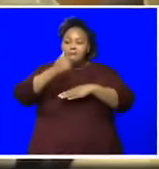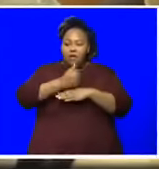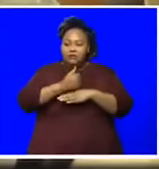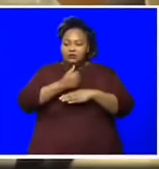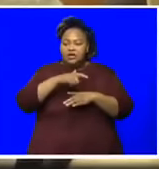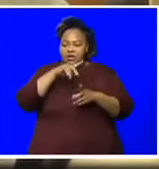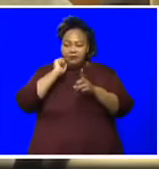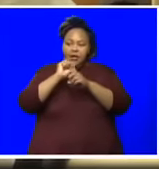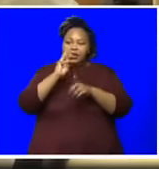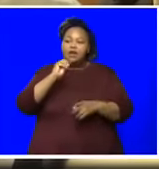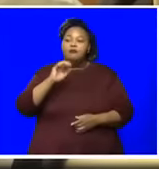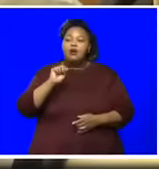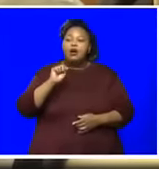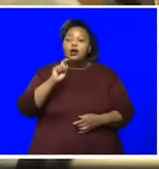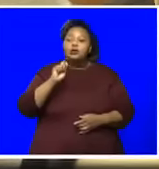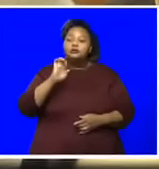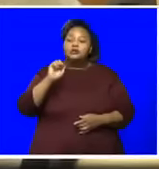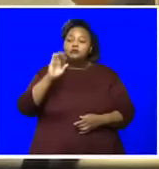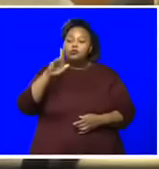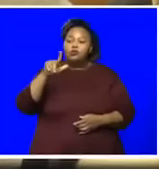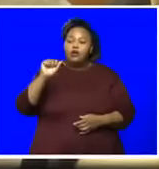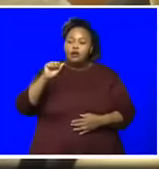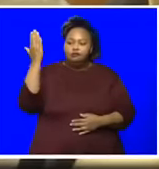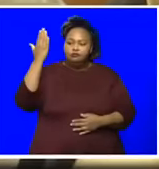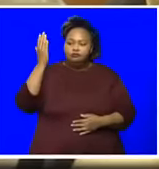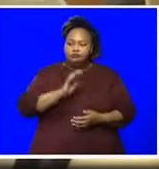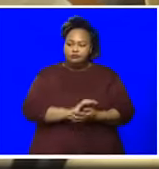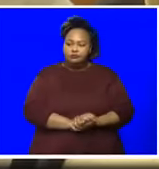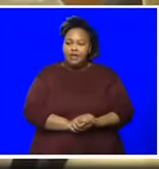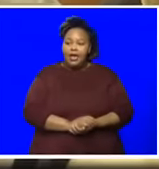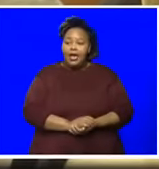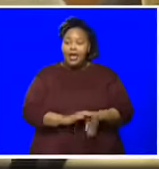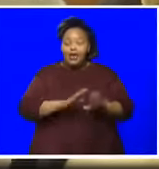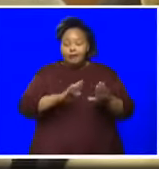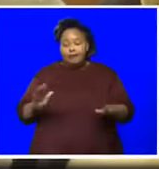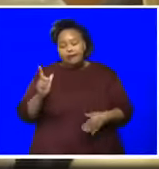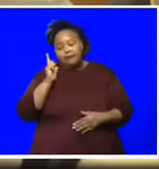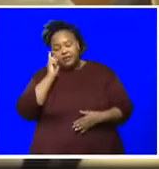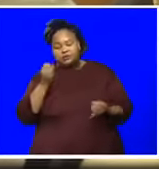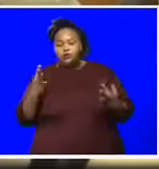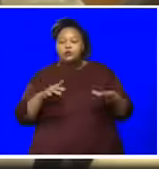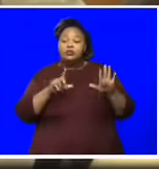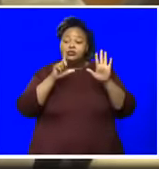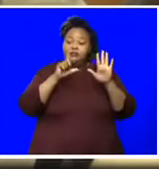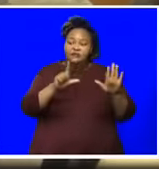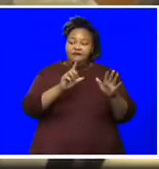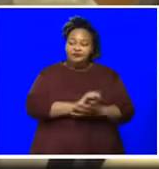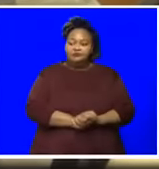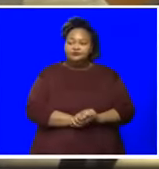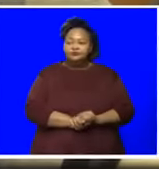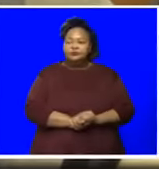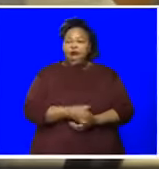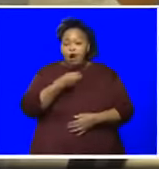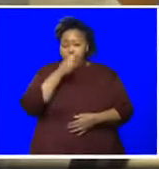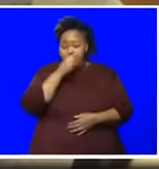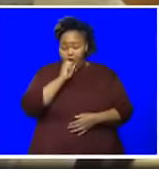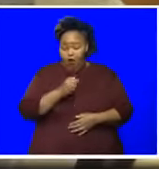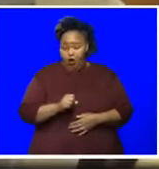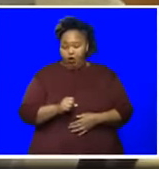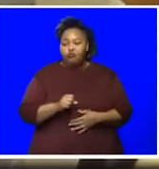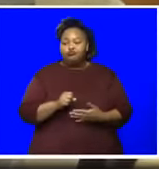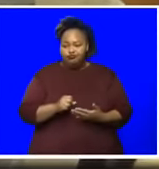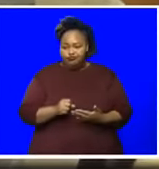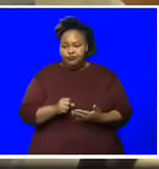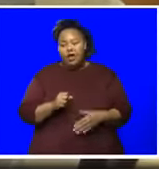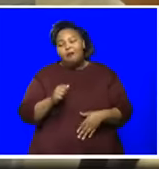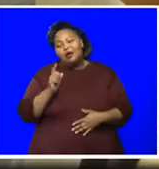Ibibhedeke isikhombisa sithi bogogo nkosi yami nabomkhulu abangalali phasi kuleli chwale lingaka abamane balale tulu